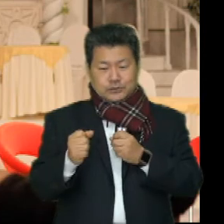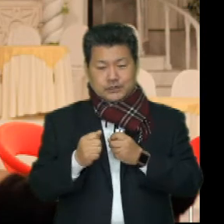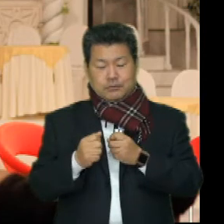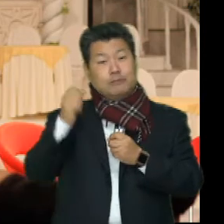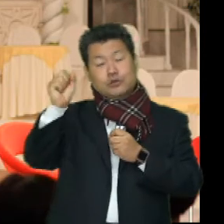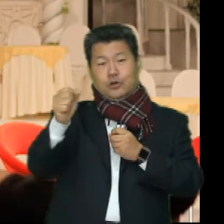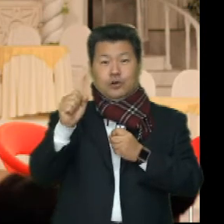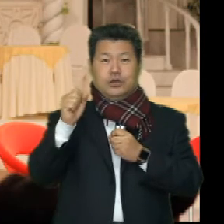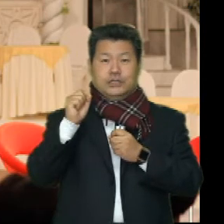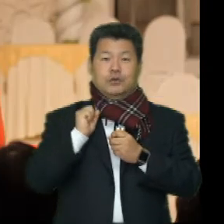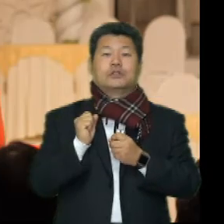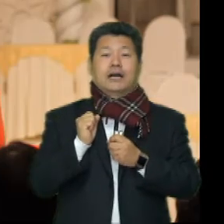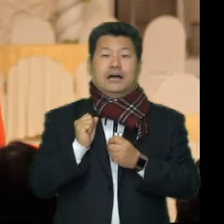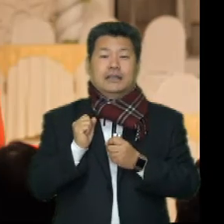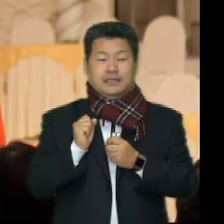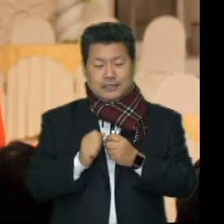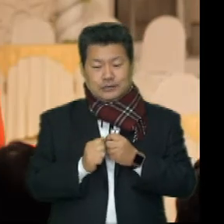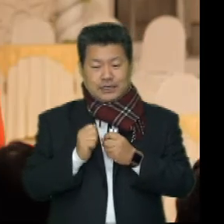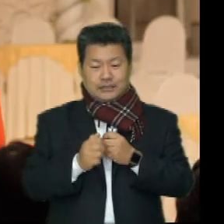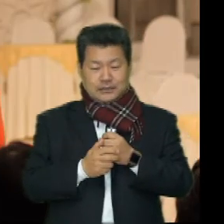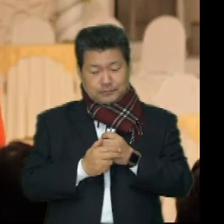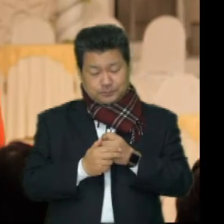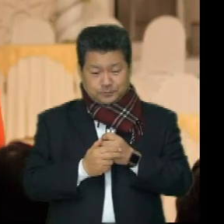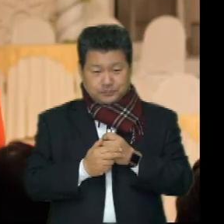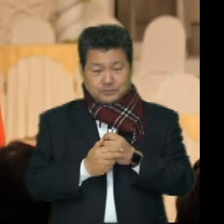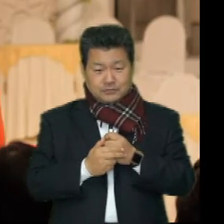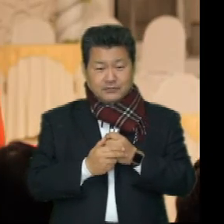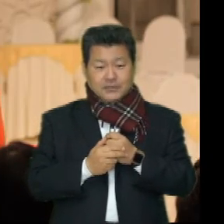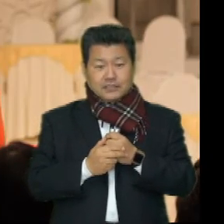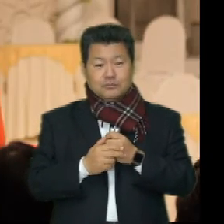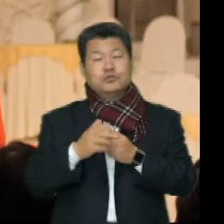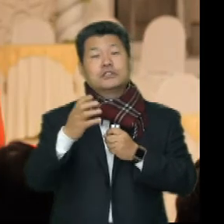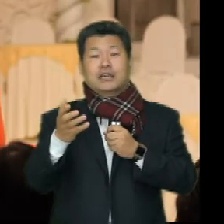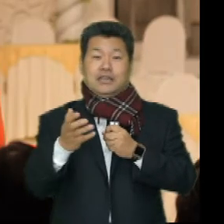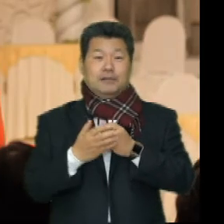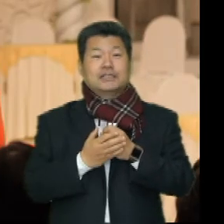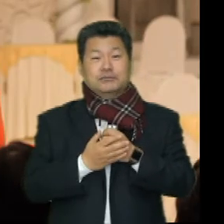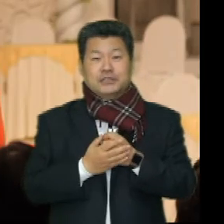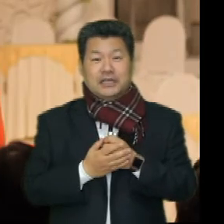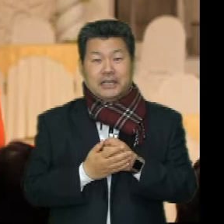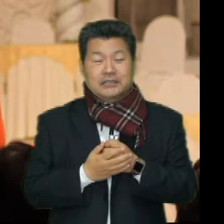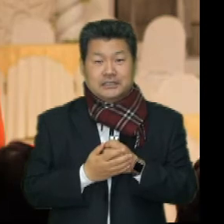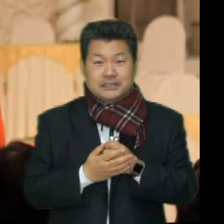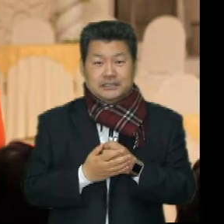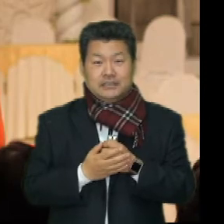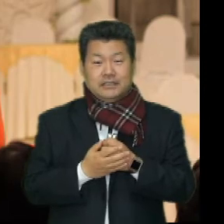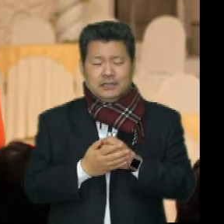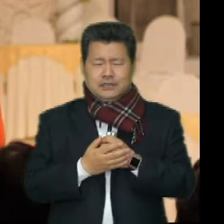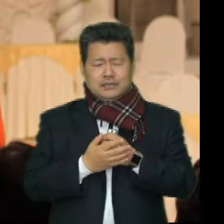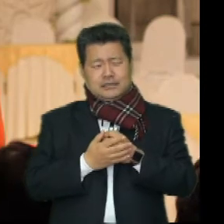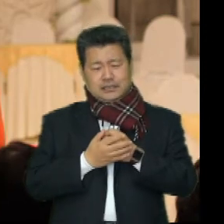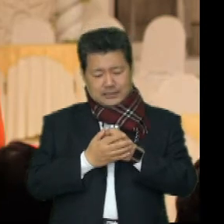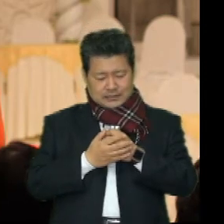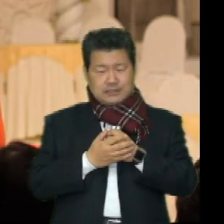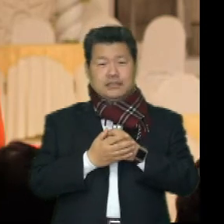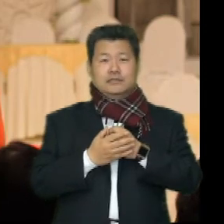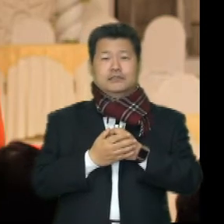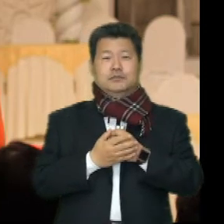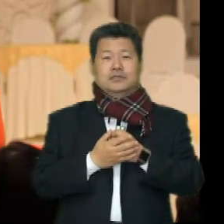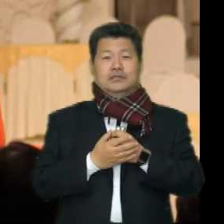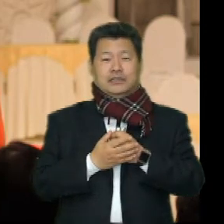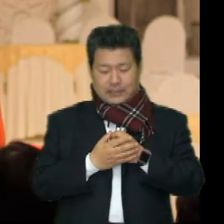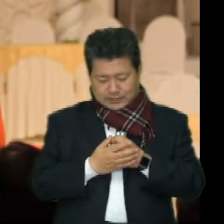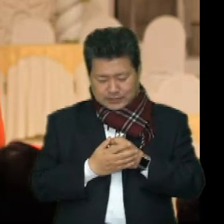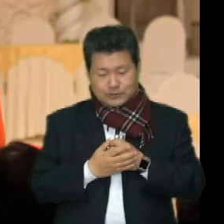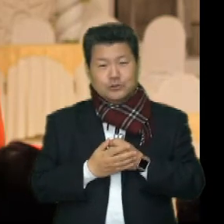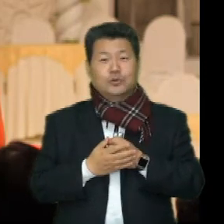거기 가가지고 이제 밥 먹고 이렇게 오자 이래가지고 갔는데 이제 묵을 게 깨밖에 없는 거예요. 거기는. 그래서 이게